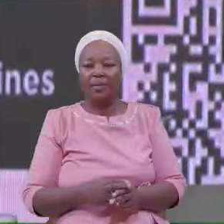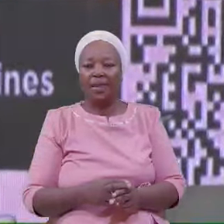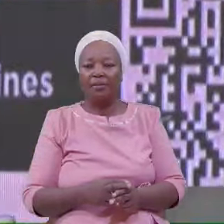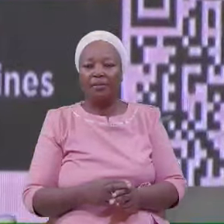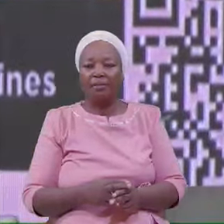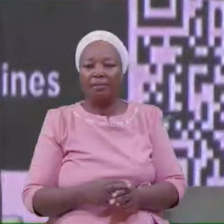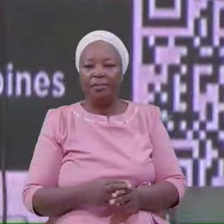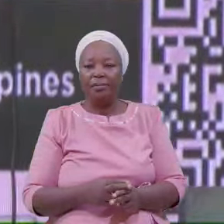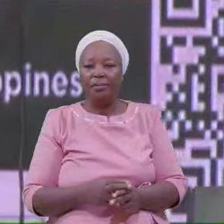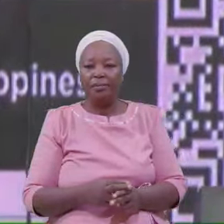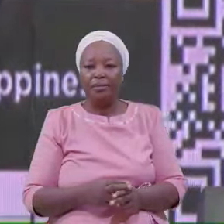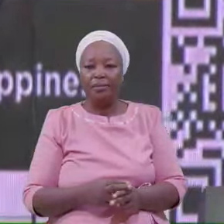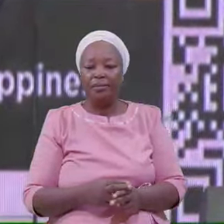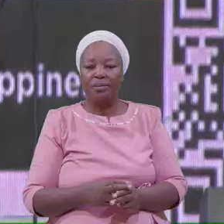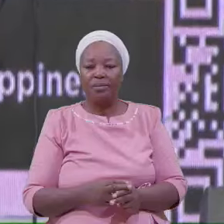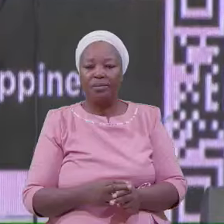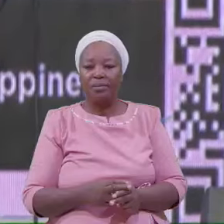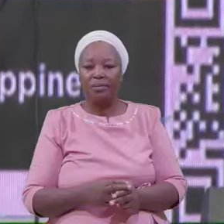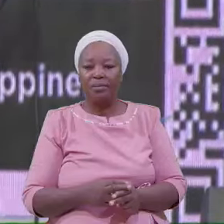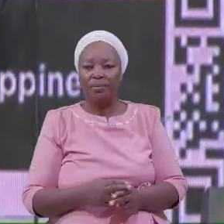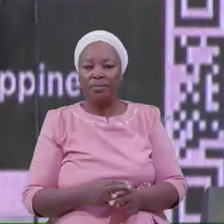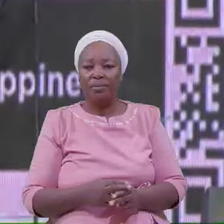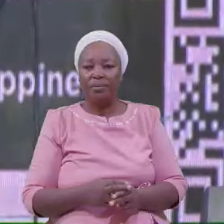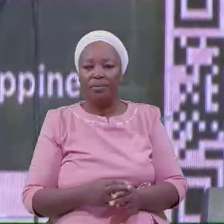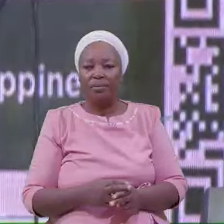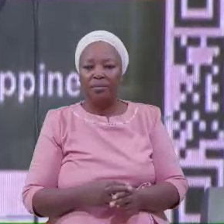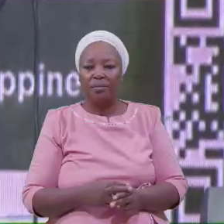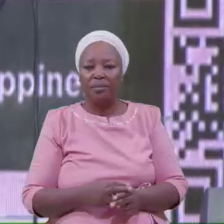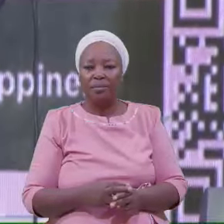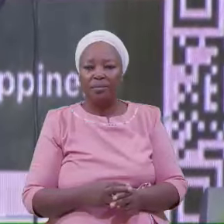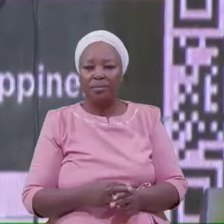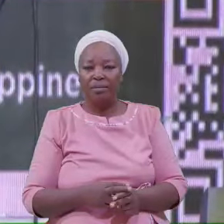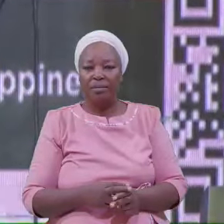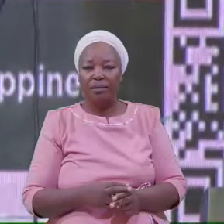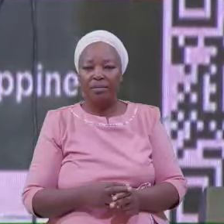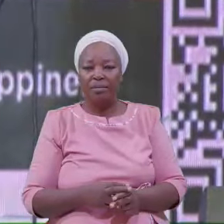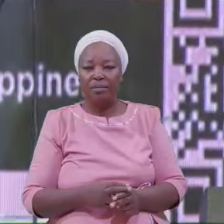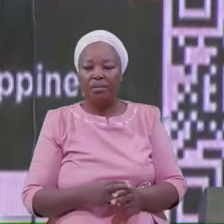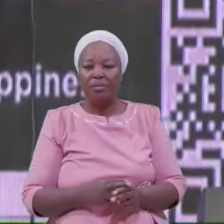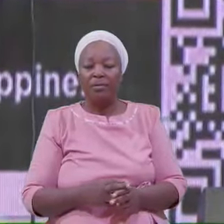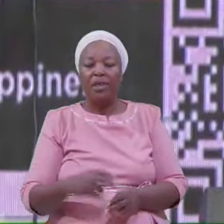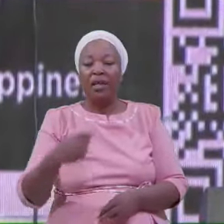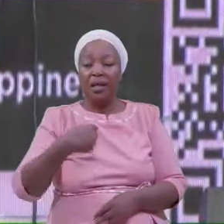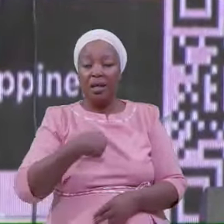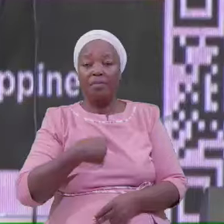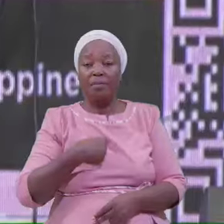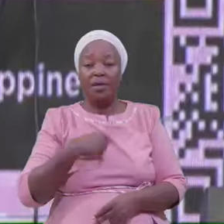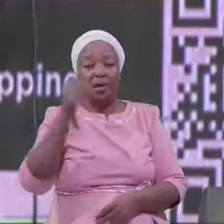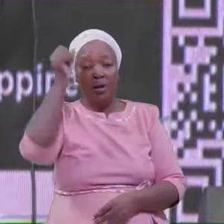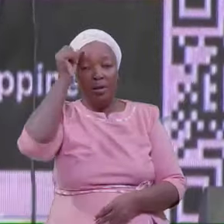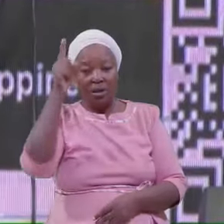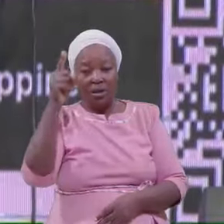Jesus, pagagalingin din ang mga nasa tahanan. I perceive, I